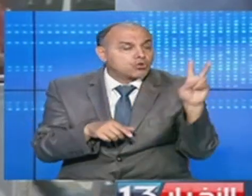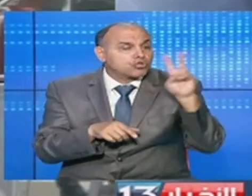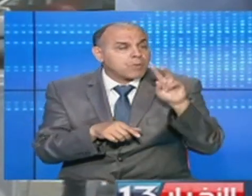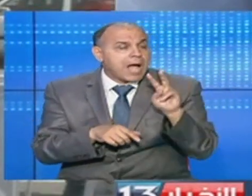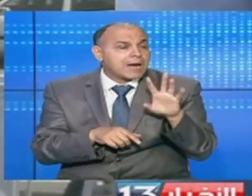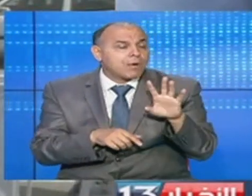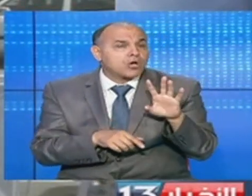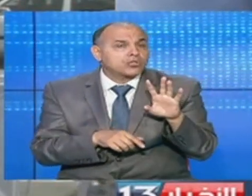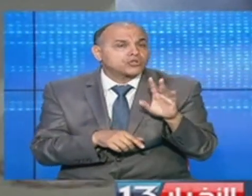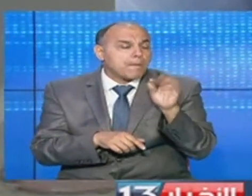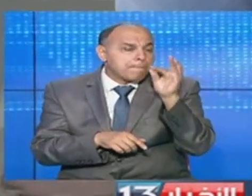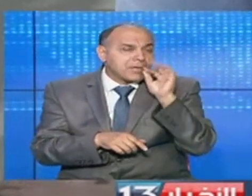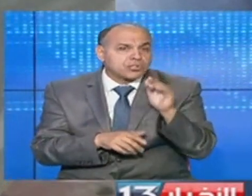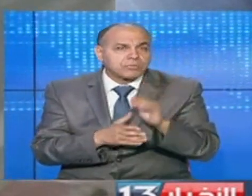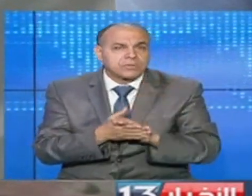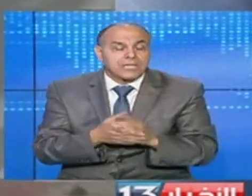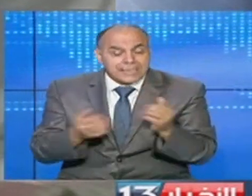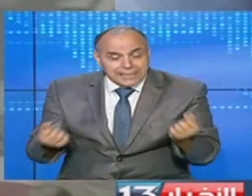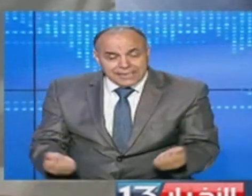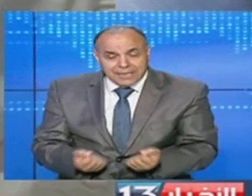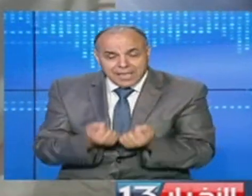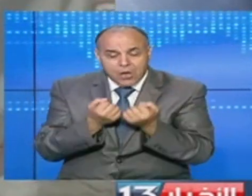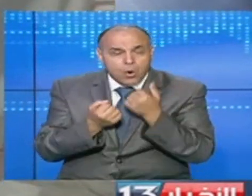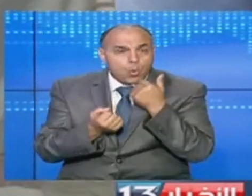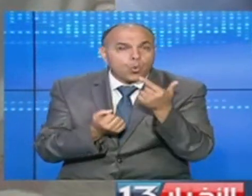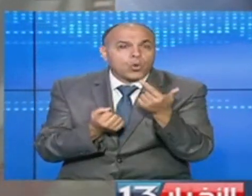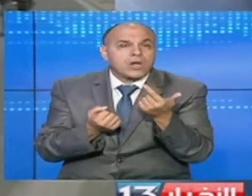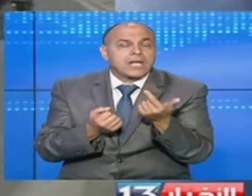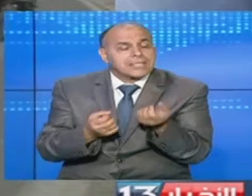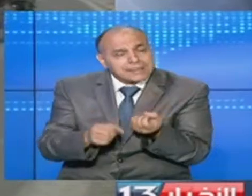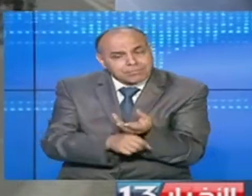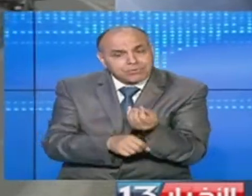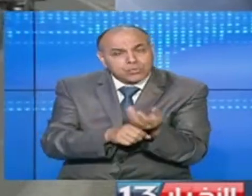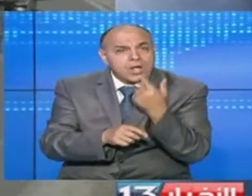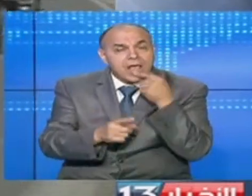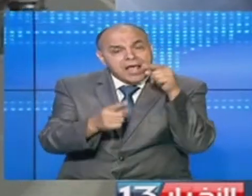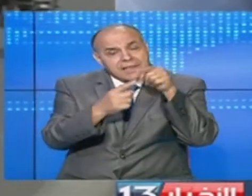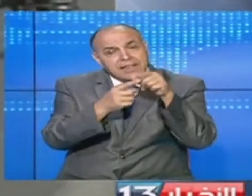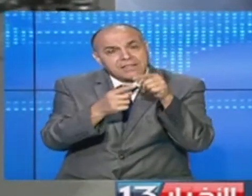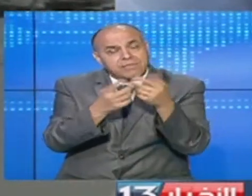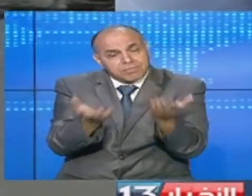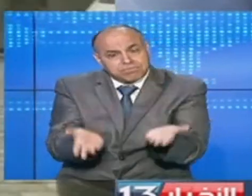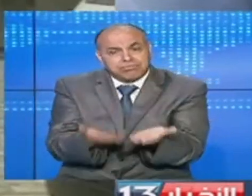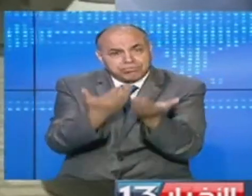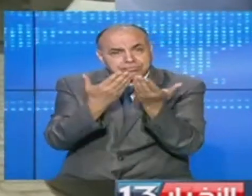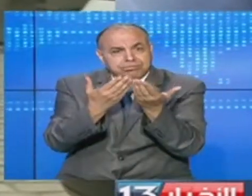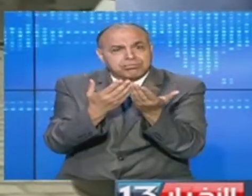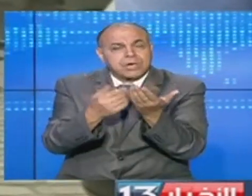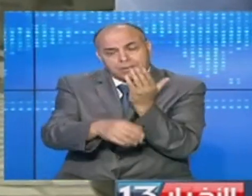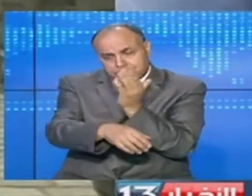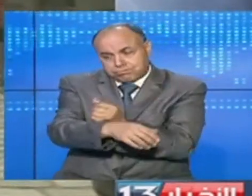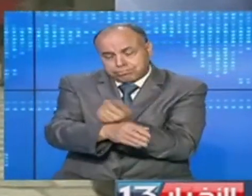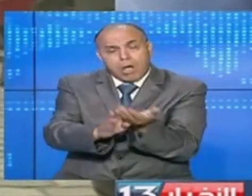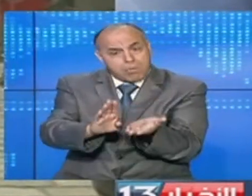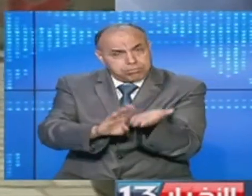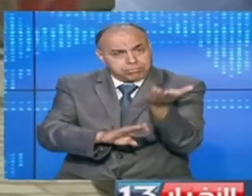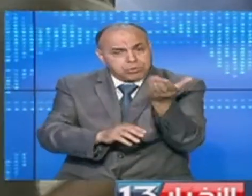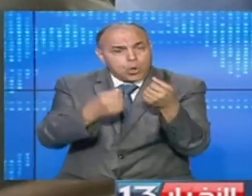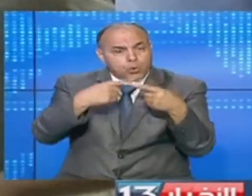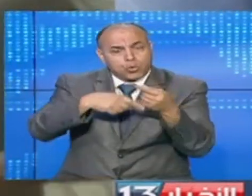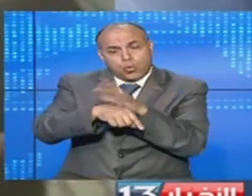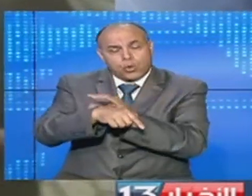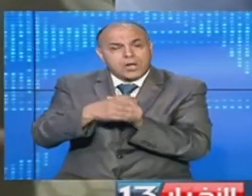اربعه وعشرين تظاهره تمشيطيه تحسيسيه تهدف الى الترف يعي في عدد المرشحين هذا الفيروس